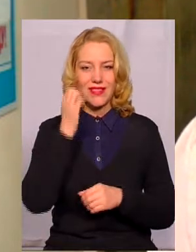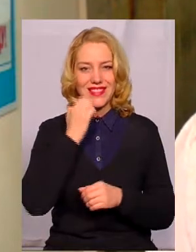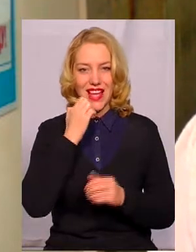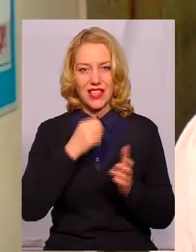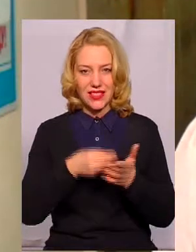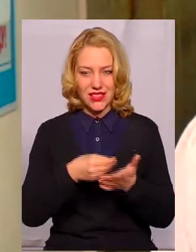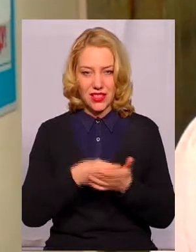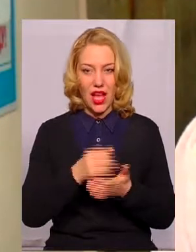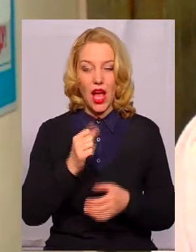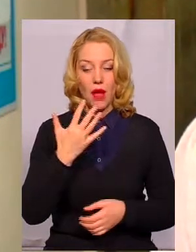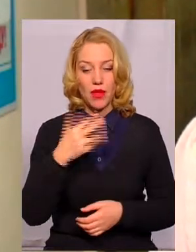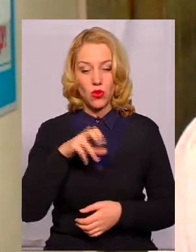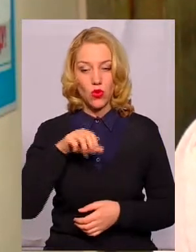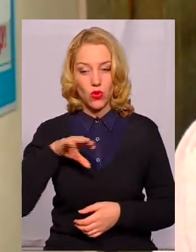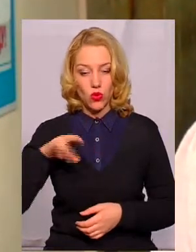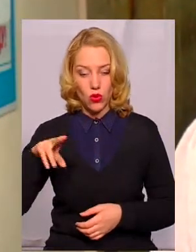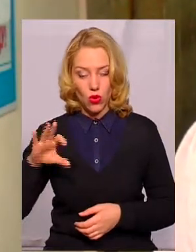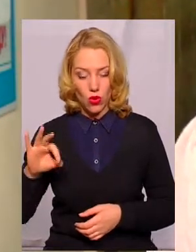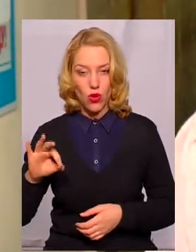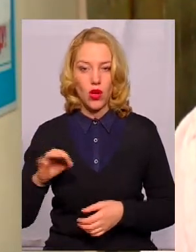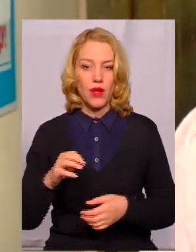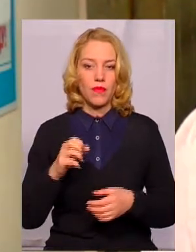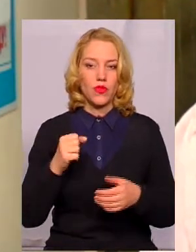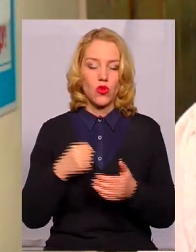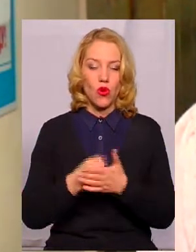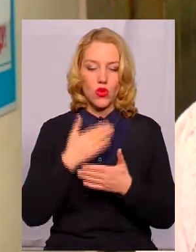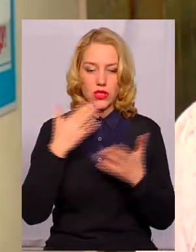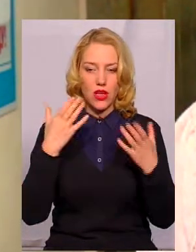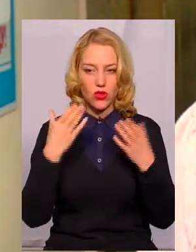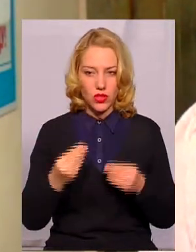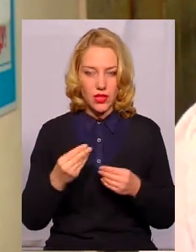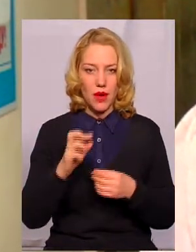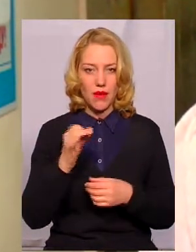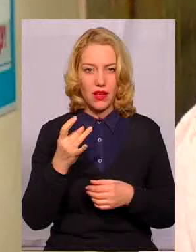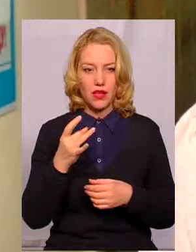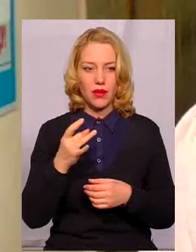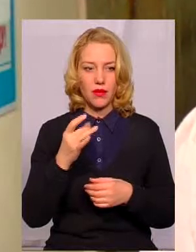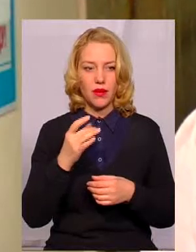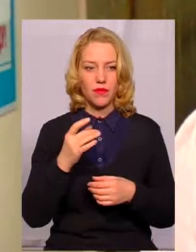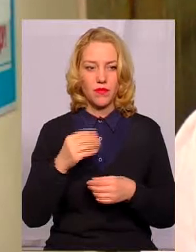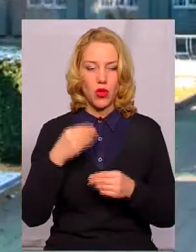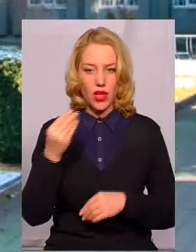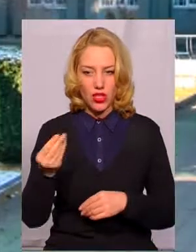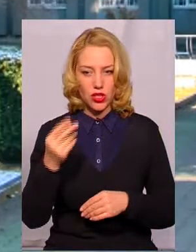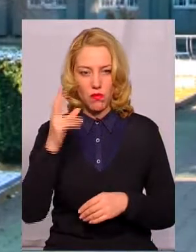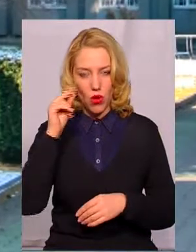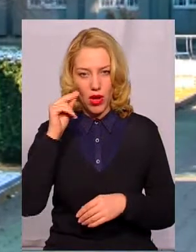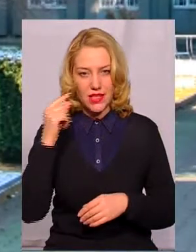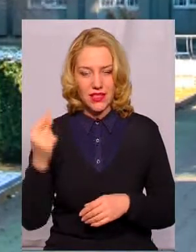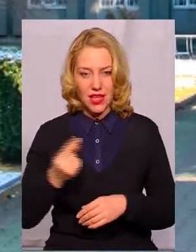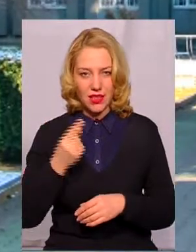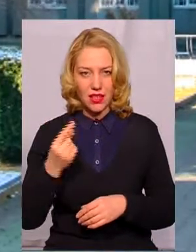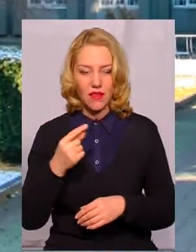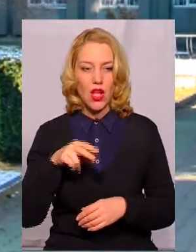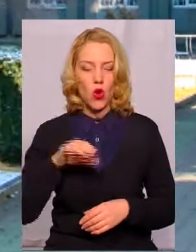останнього дня подачі показників за лютий будуть проводитися нарахування вже в нових тарифах. Нагадаю,